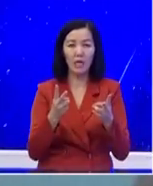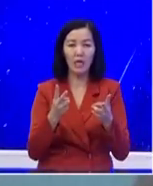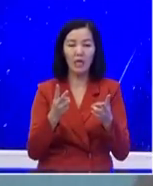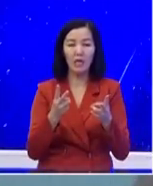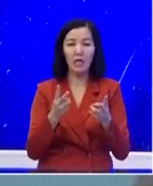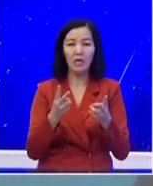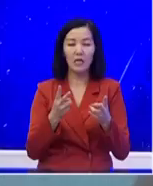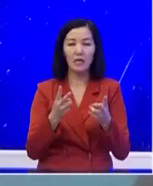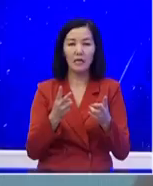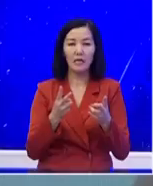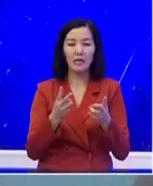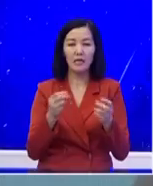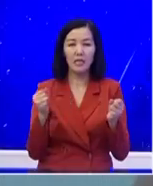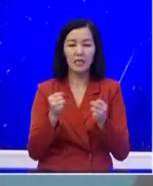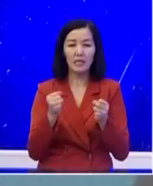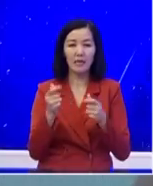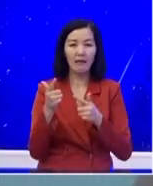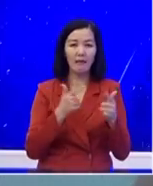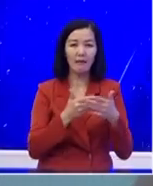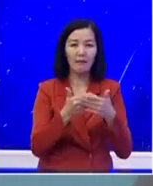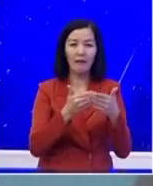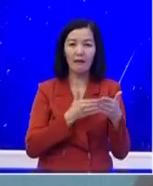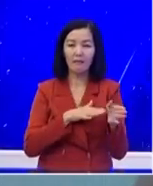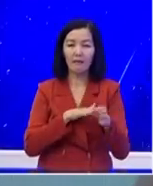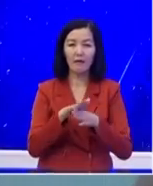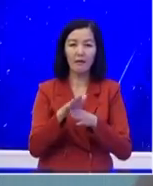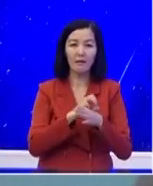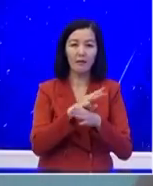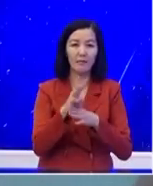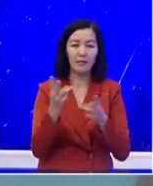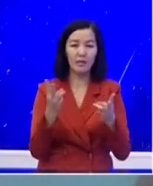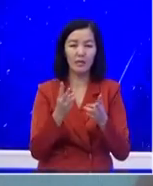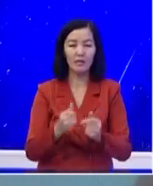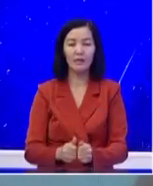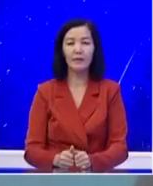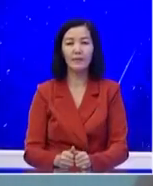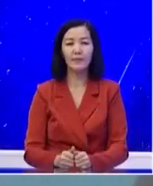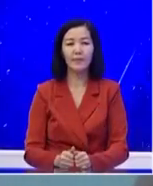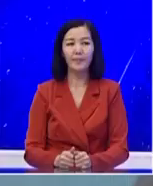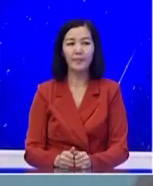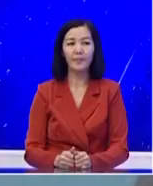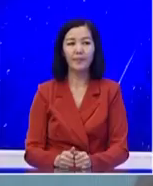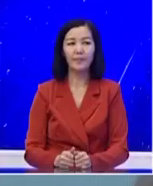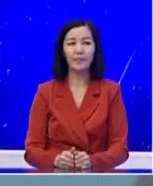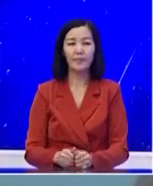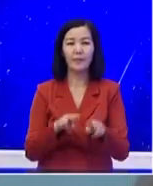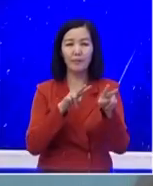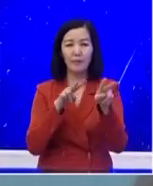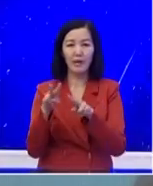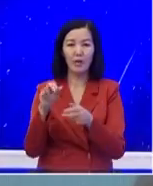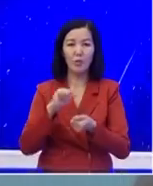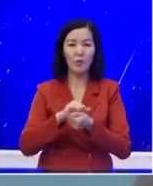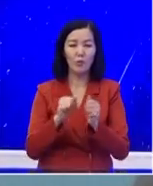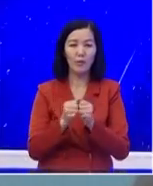қазандықтарды отмен қажетті көлінде алдын ала қамтамасыз ету жұмыс ұйымдастыру керек. Көмір бағасы ерекше бақылау